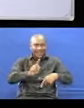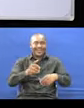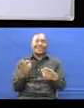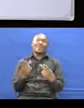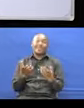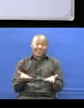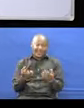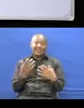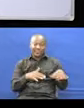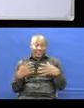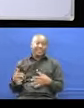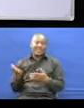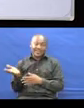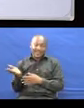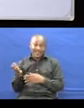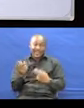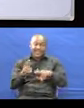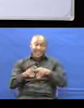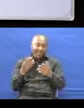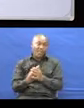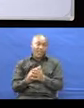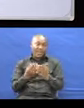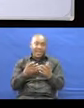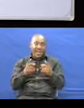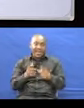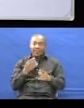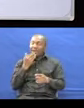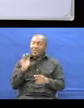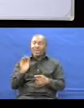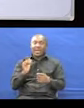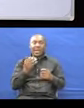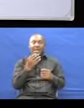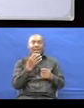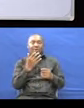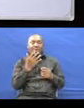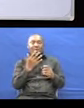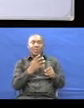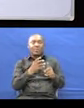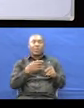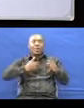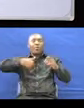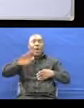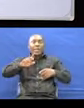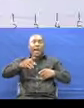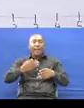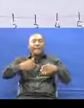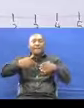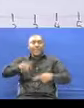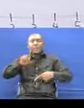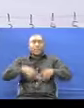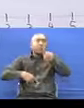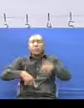Sasa mwenzake amekaa hapa tumuone. Alafu anamwambia hii 5 ya 8. Anamwambia kwa kwenda mbele mpaka tano ya nane,